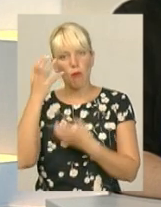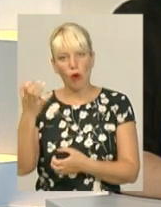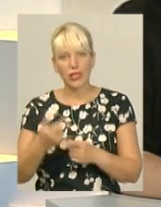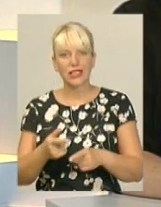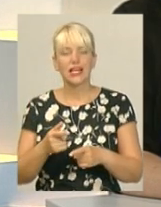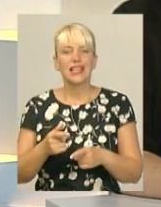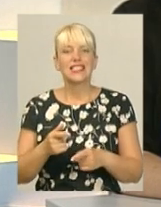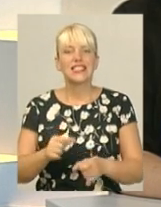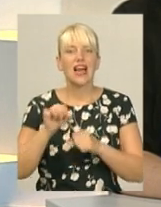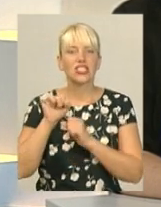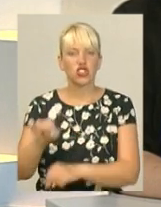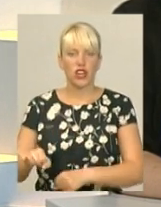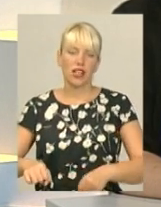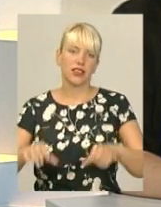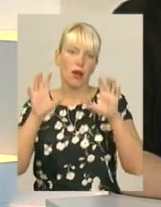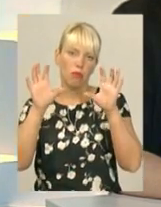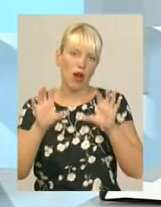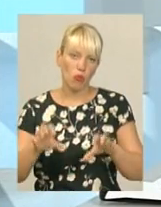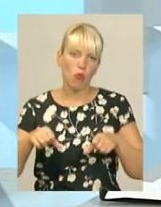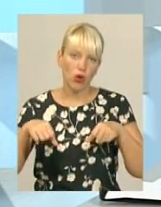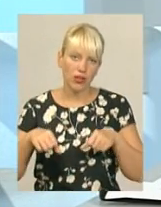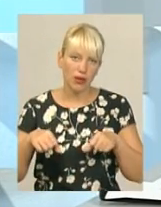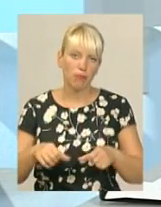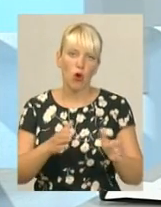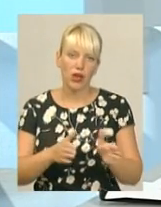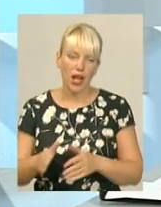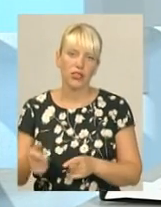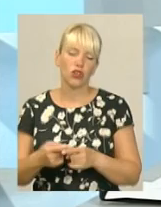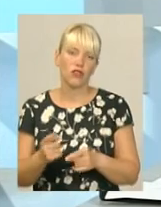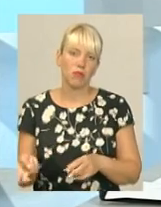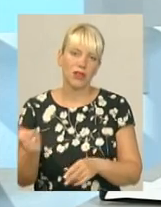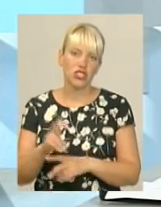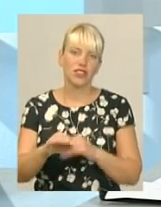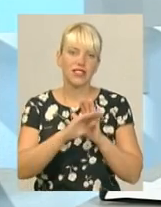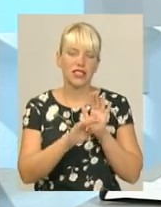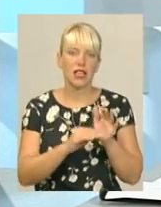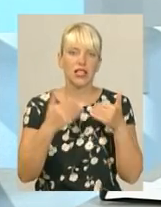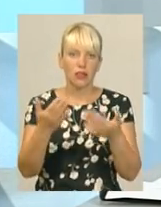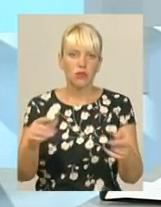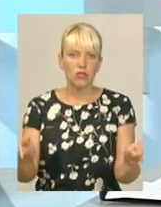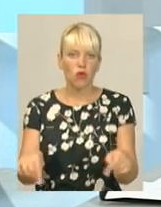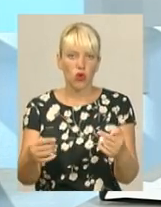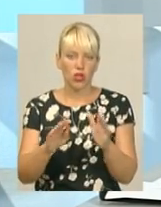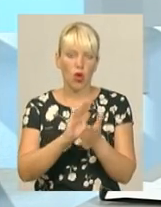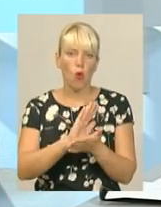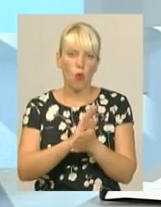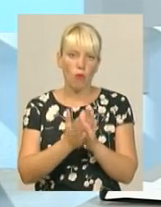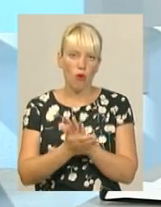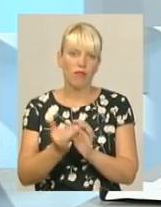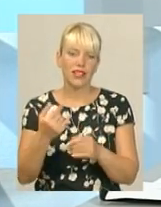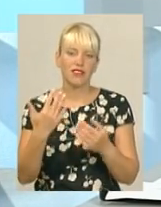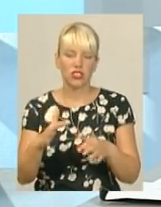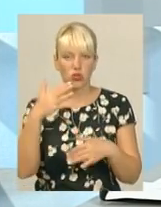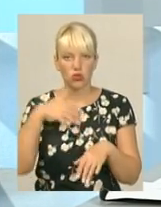захищати правопорядок, вони прийшли в систему, їм були створені відповідні умови, і зрозуміло, що вже з того часу